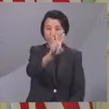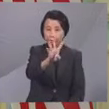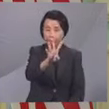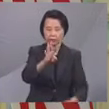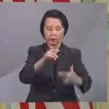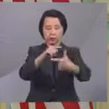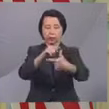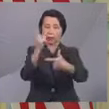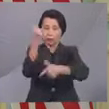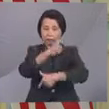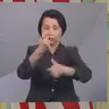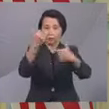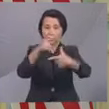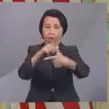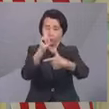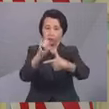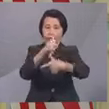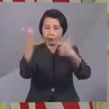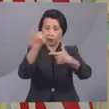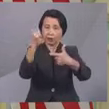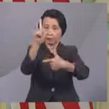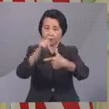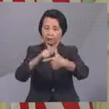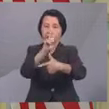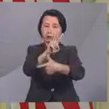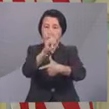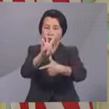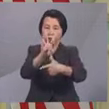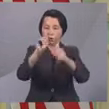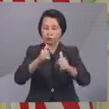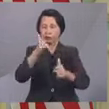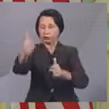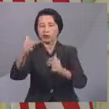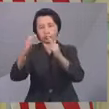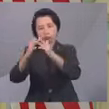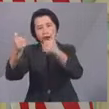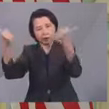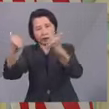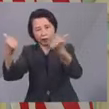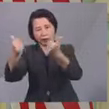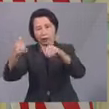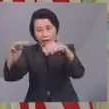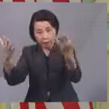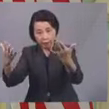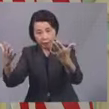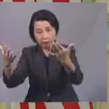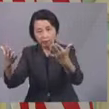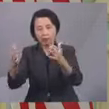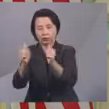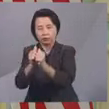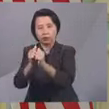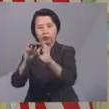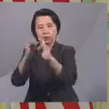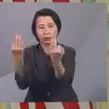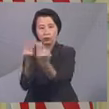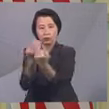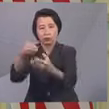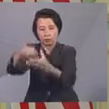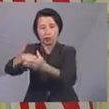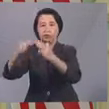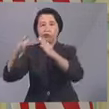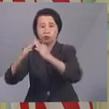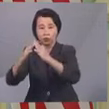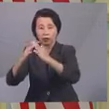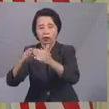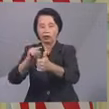24 bulan raya pertama sahaja yang boleh dirayakan bersama dengan keluarga di dalam rumah